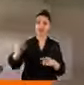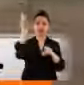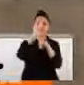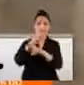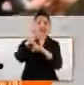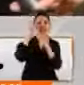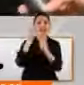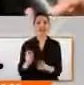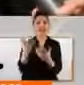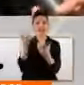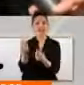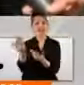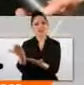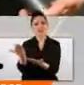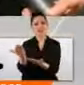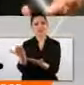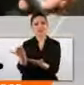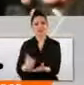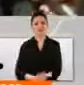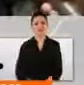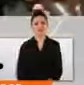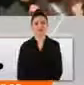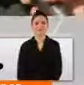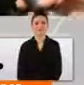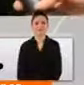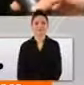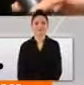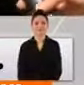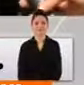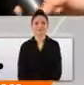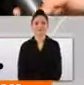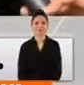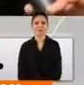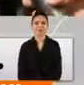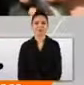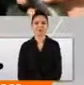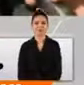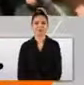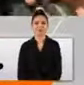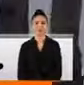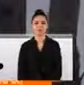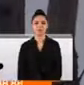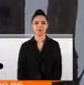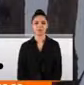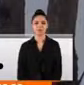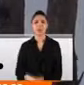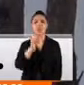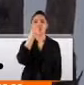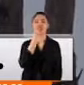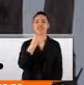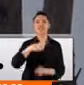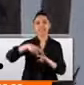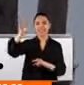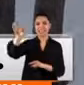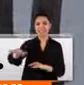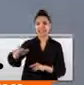hayali gerçek oldu. Hayalim de bu. Anıtkabir'e gelmeyi. Hayalim gerçekleşti. 9 yaşındaki